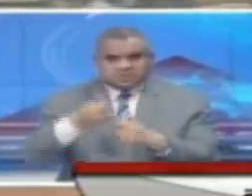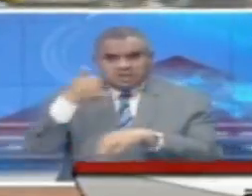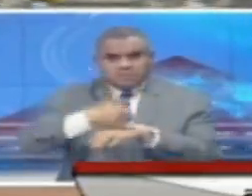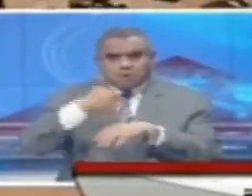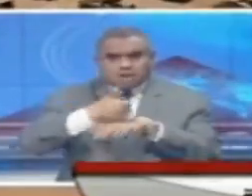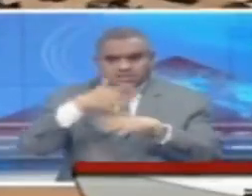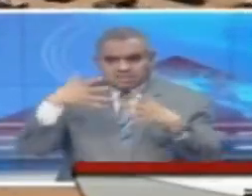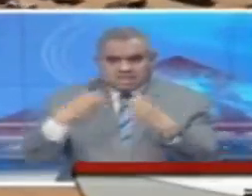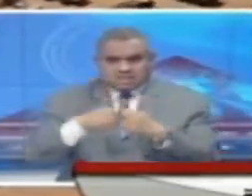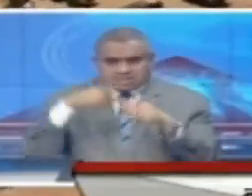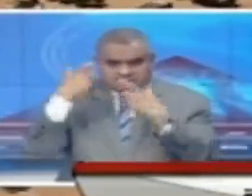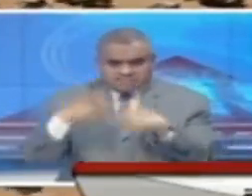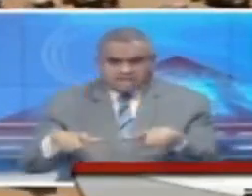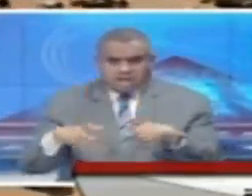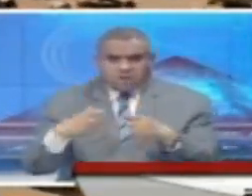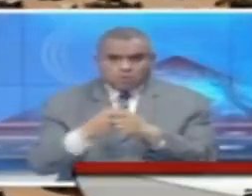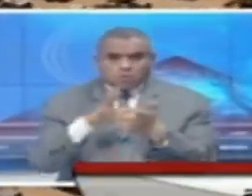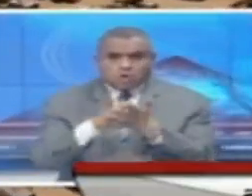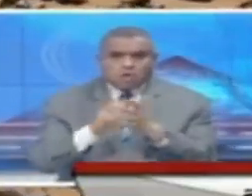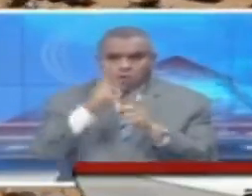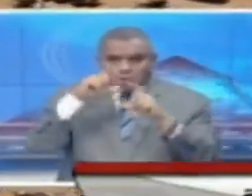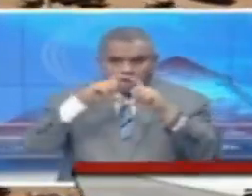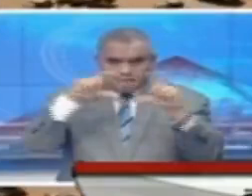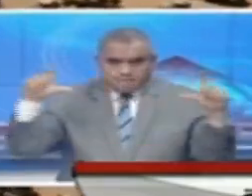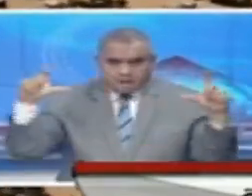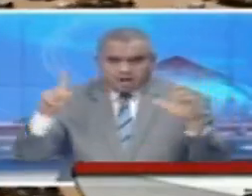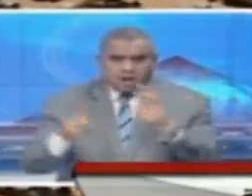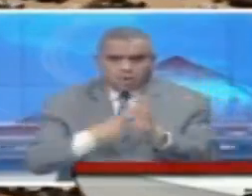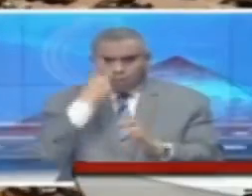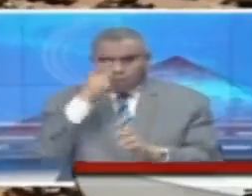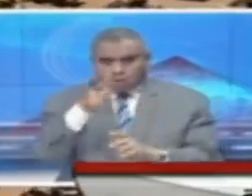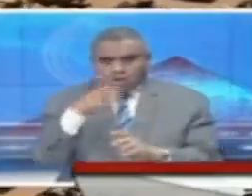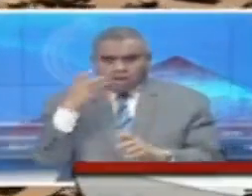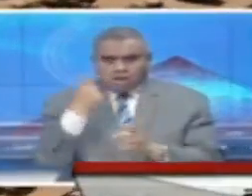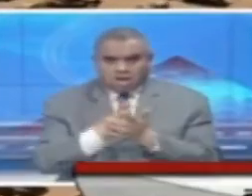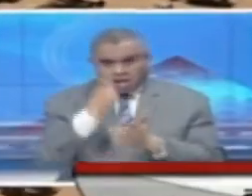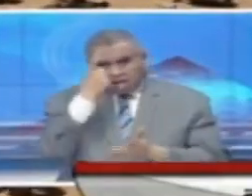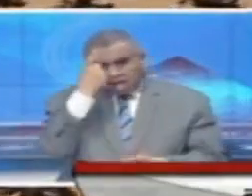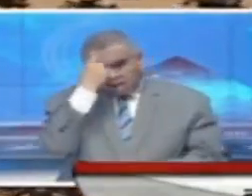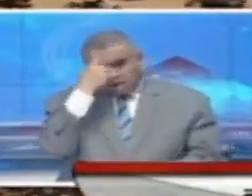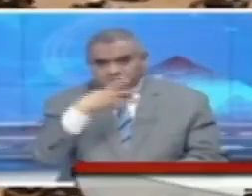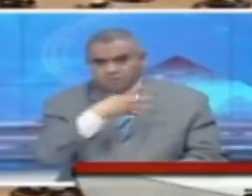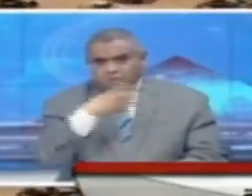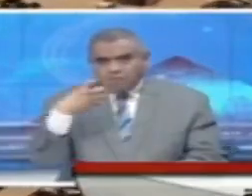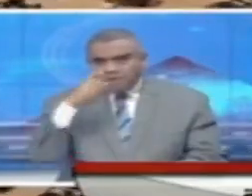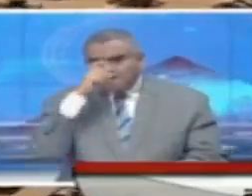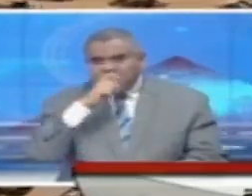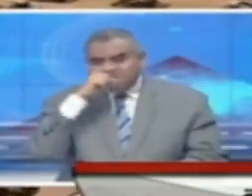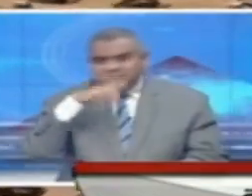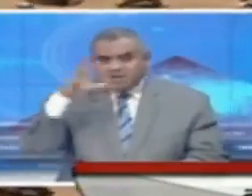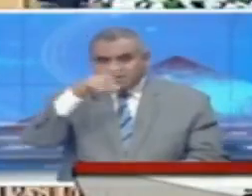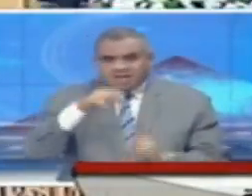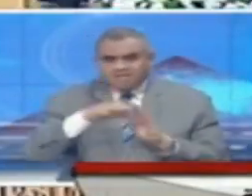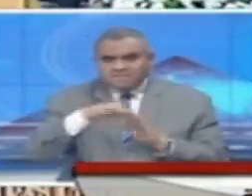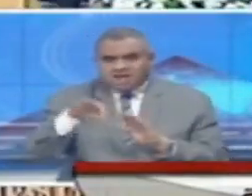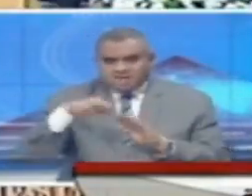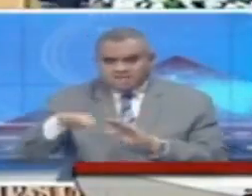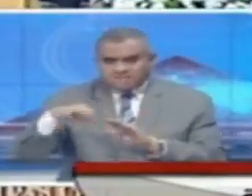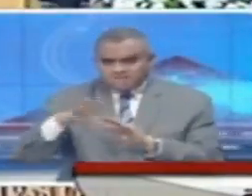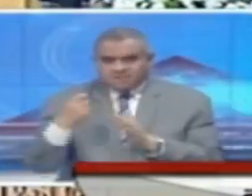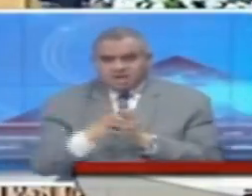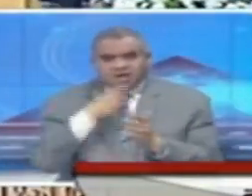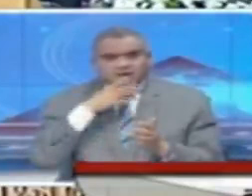الدولة، حيث تشمل المرحلة الأولى من المبادرة 1400 قرية وتوابعهم